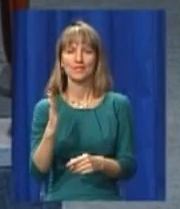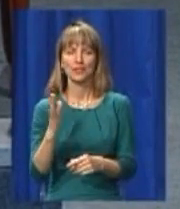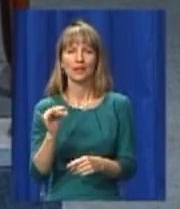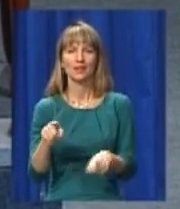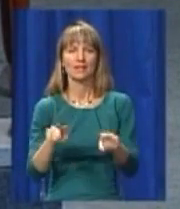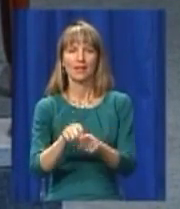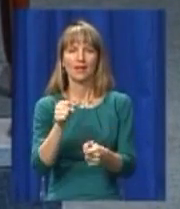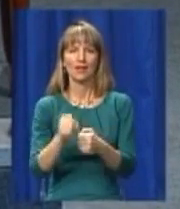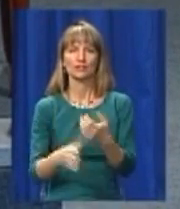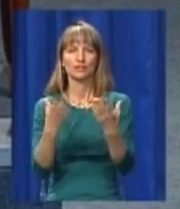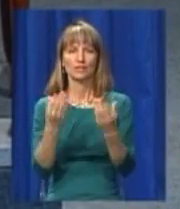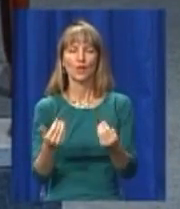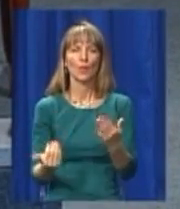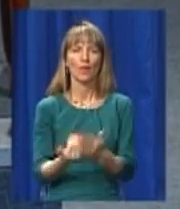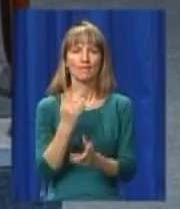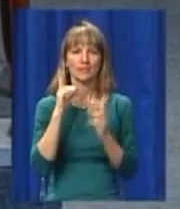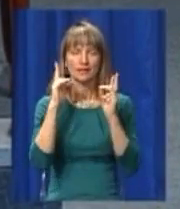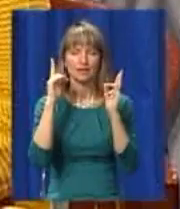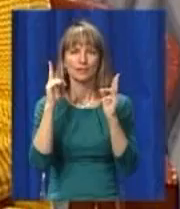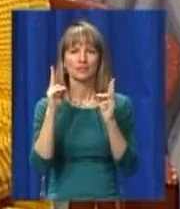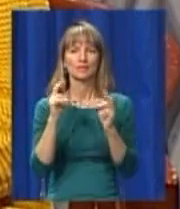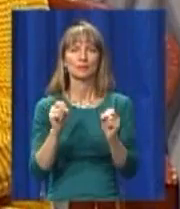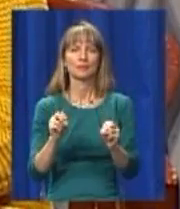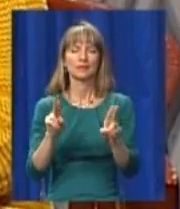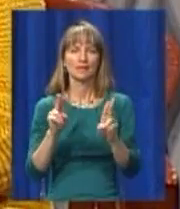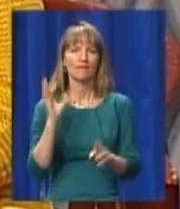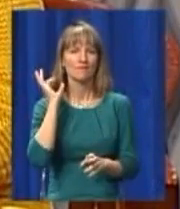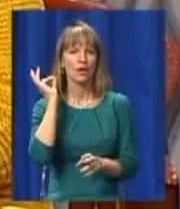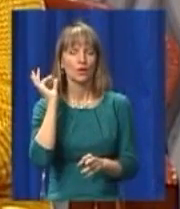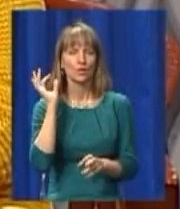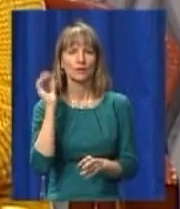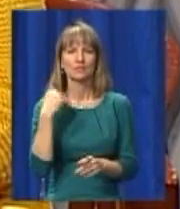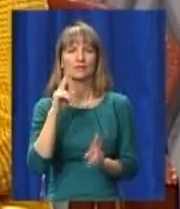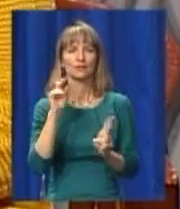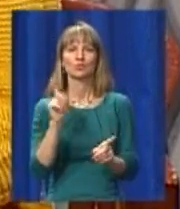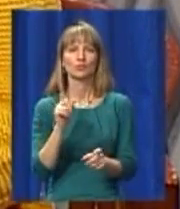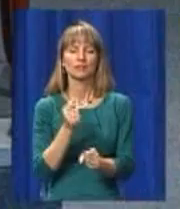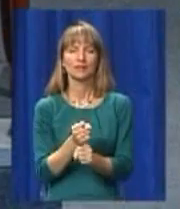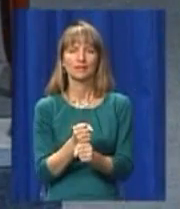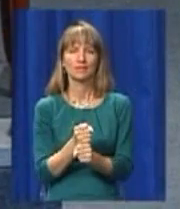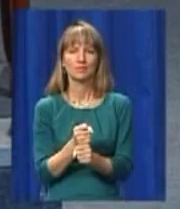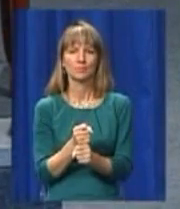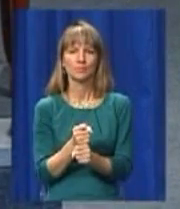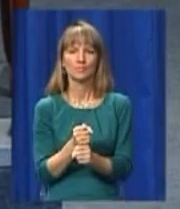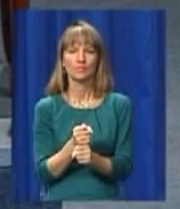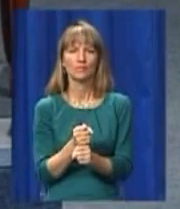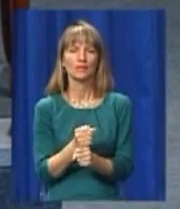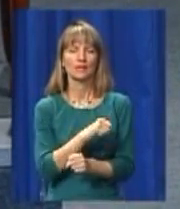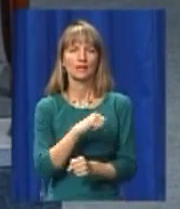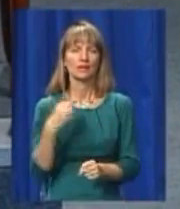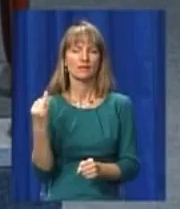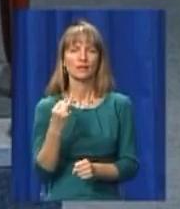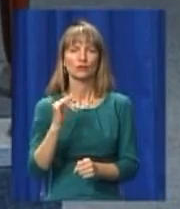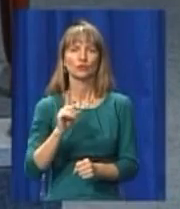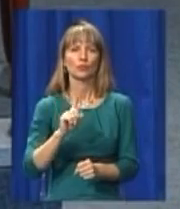так кожен день якась нова зачіска, якийсь там специфічний волосся, там я не знаю, що там вони з ним роблять. Саме цікаве, що у них же потом,